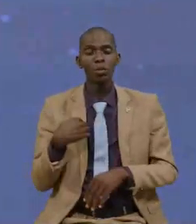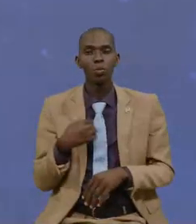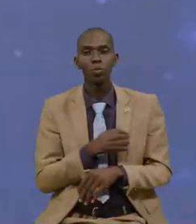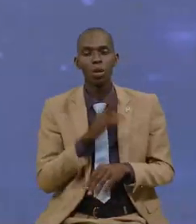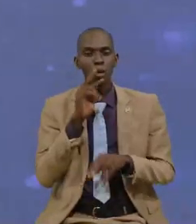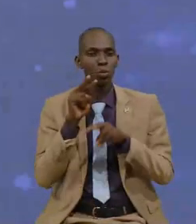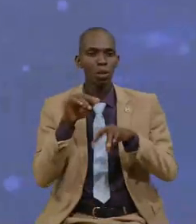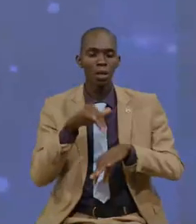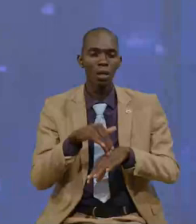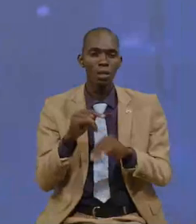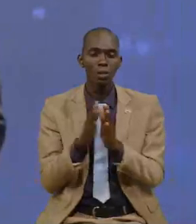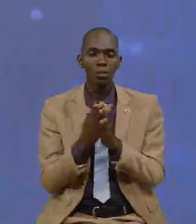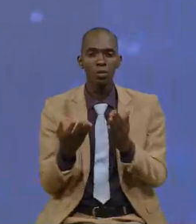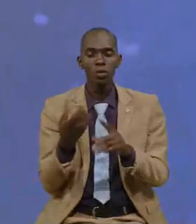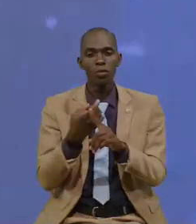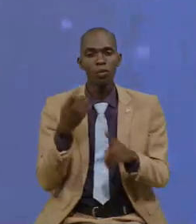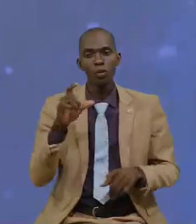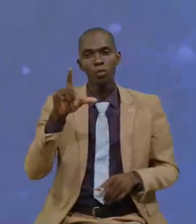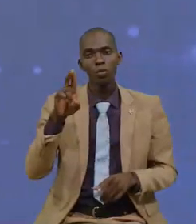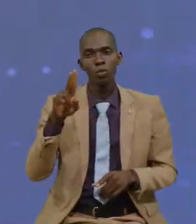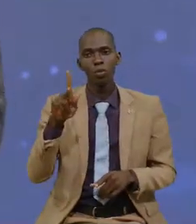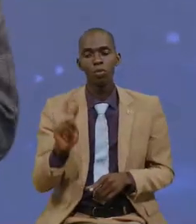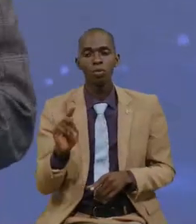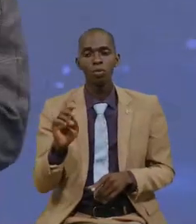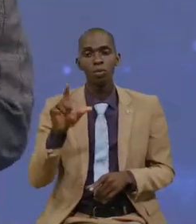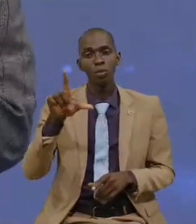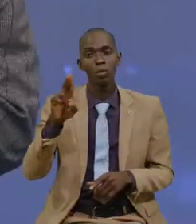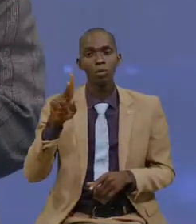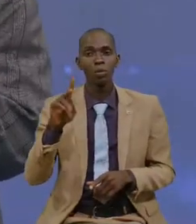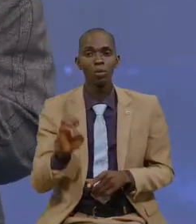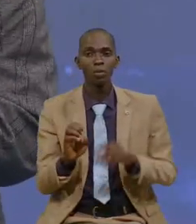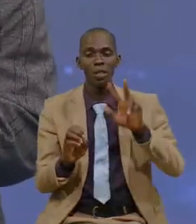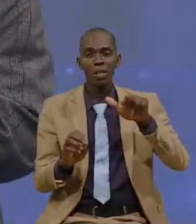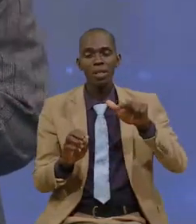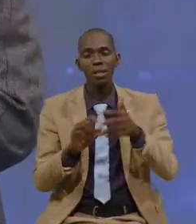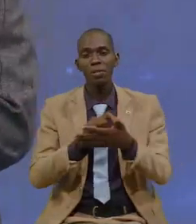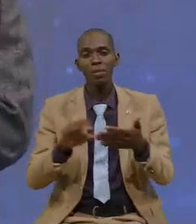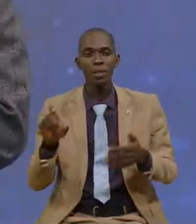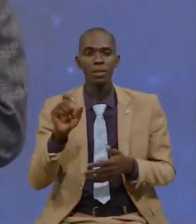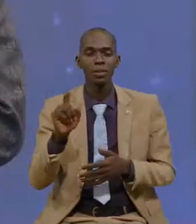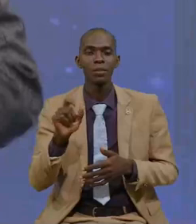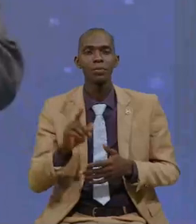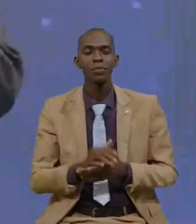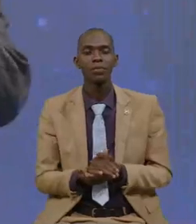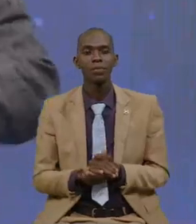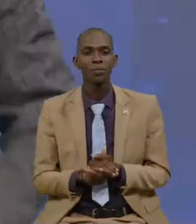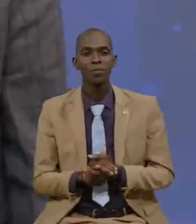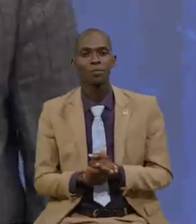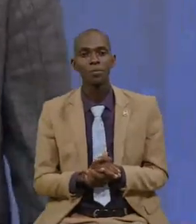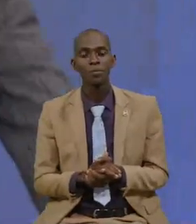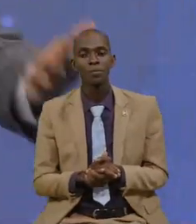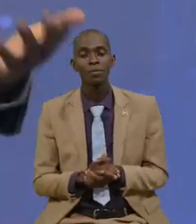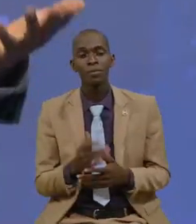Seigneur ce soir. Nous allons voir Luc 13. Luc chapitre 13. Je lis du